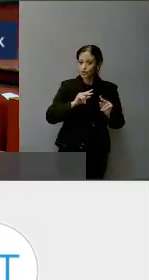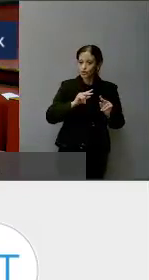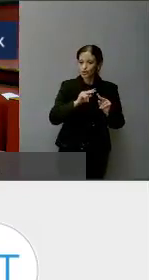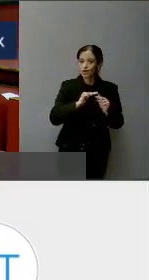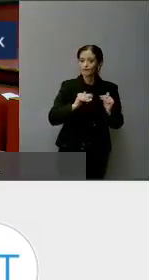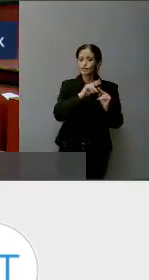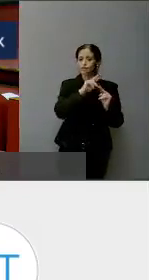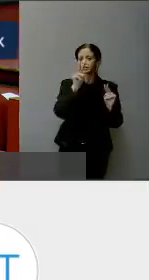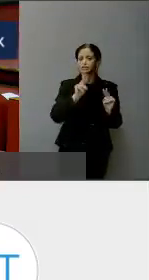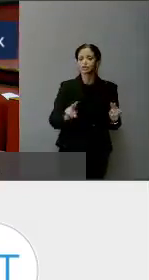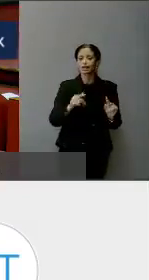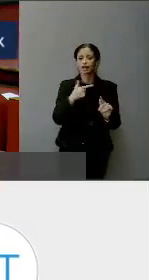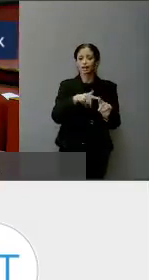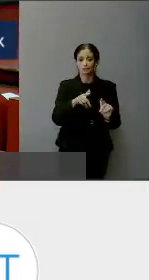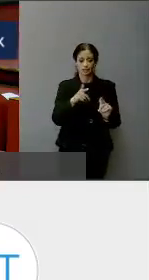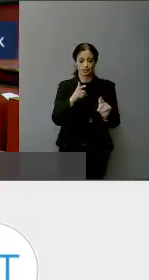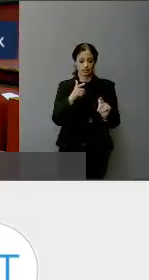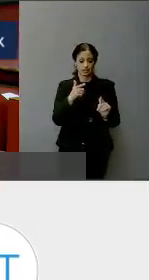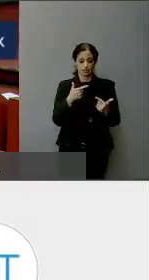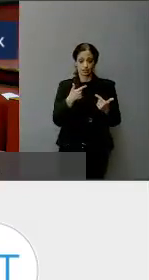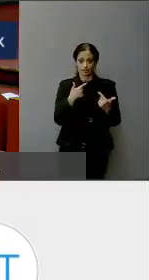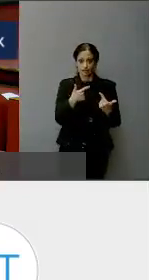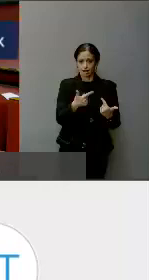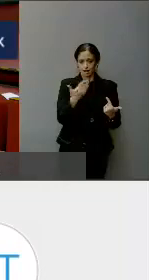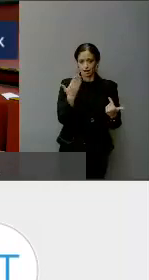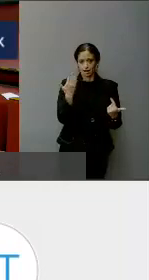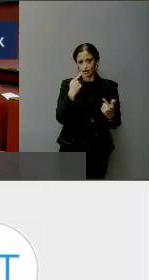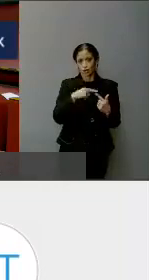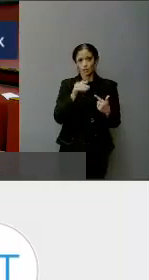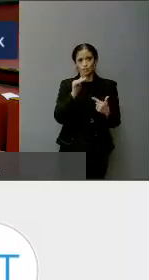errore per la città per il suo futuro